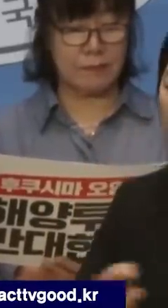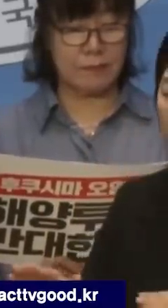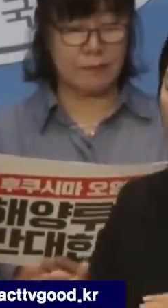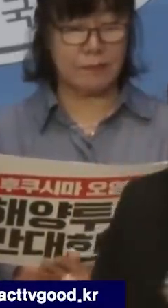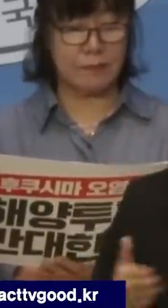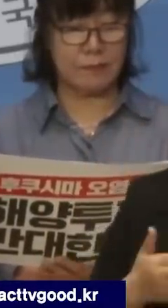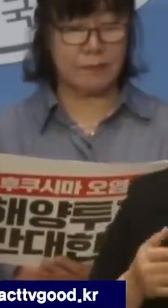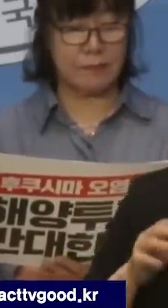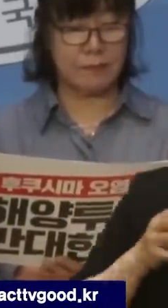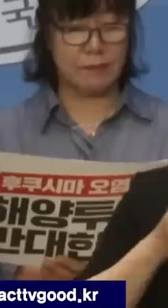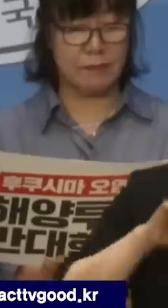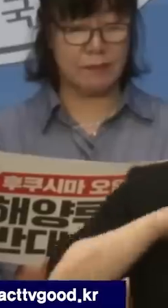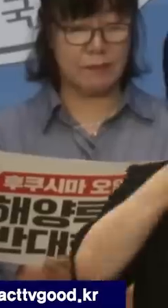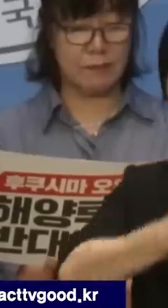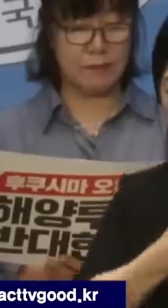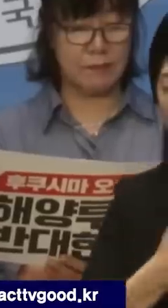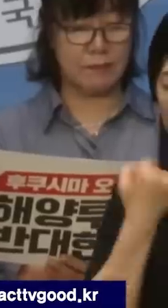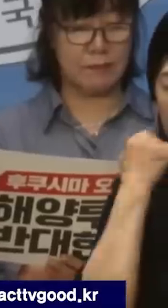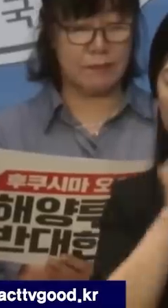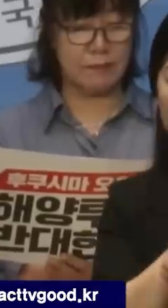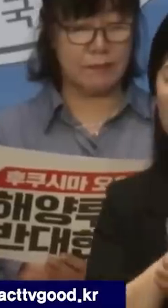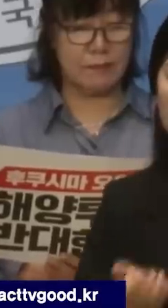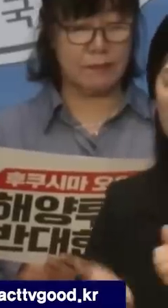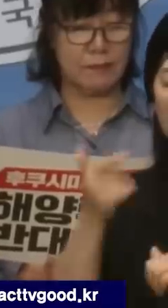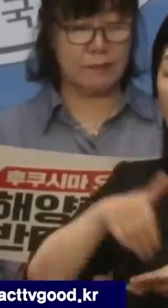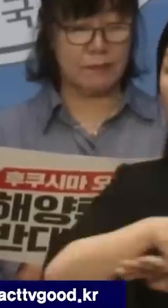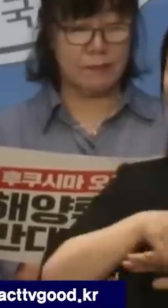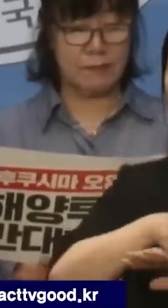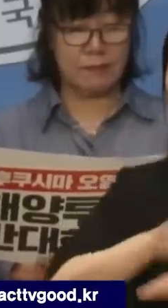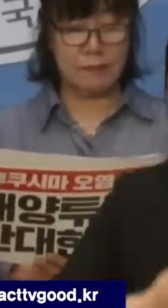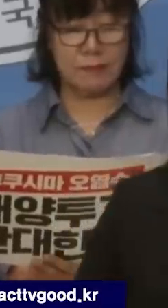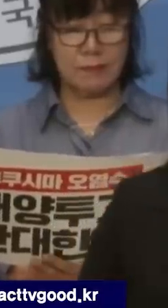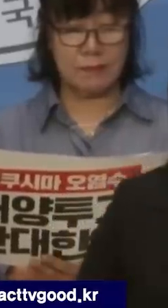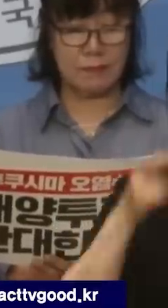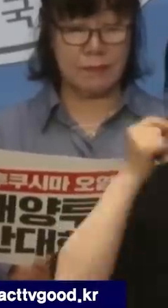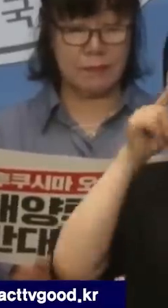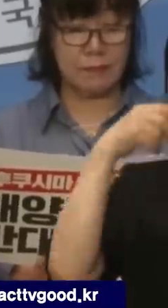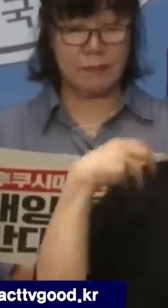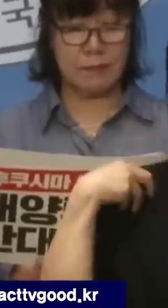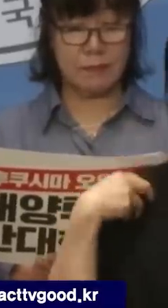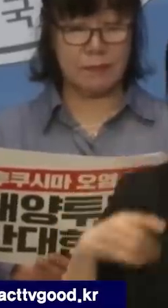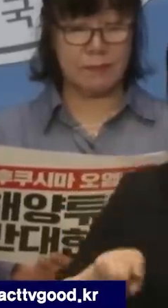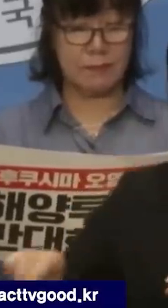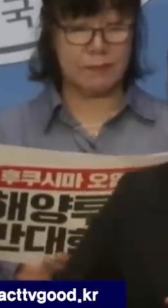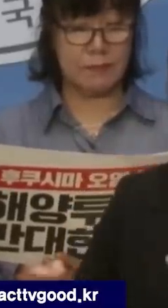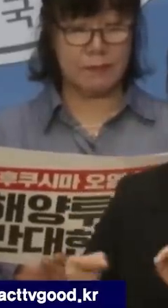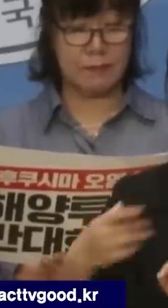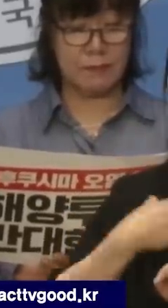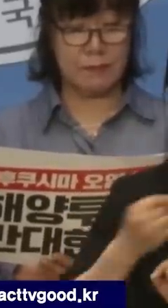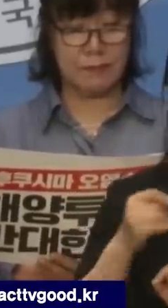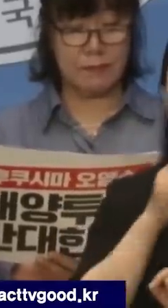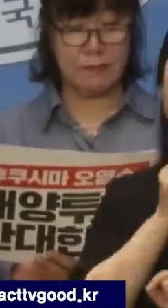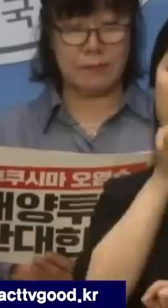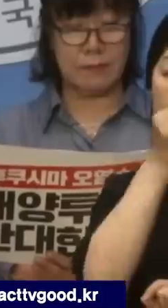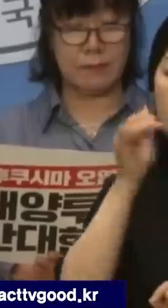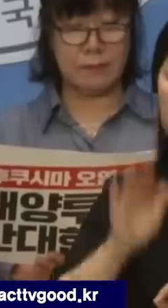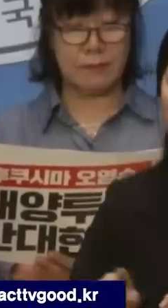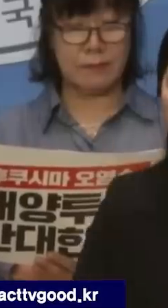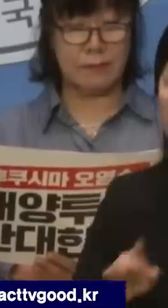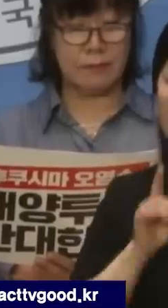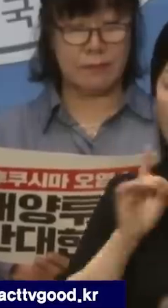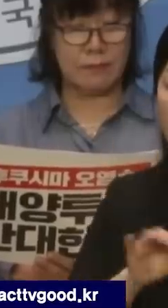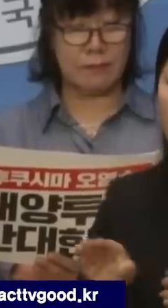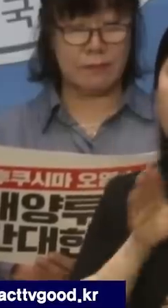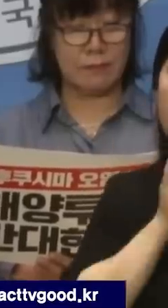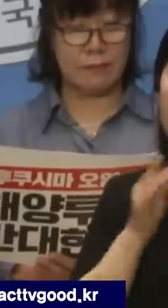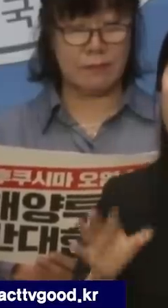인류의 바다를 오염시키려 하고 있다. 일본 정부는 후쿠시마 일대가 안전하다고 주장한다. 그 주장이